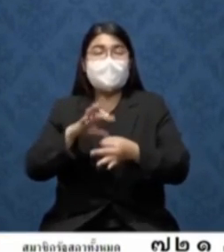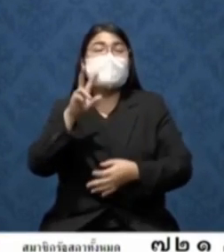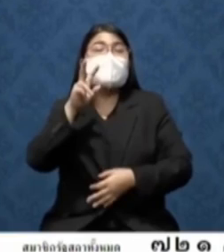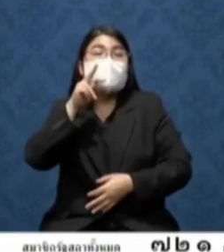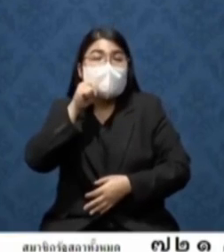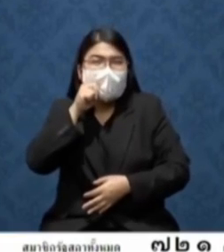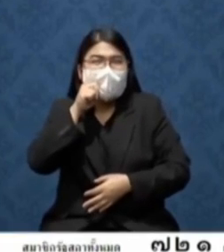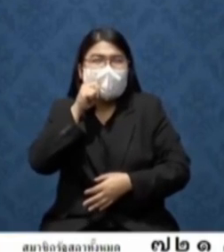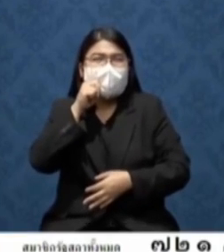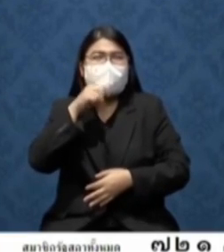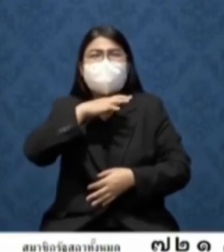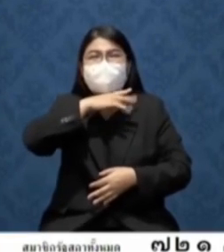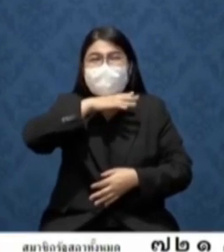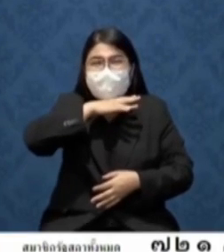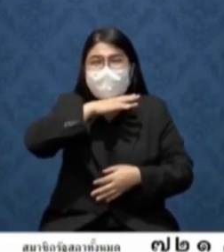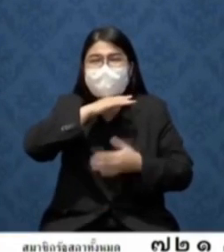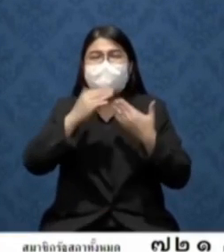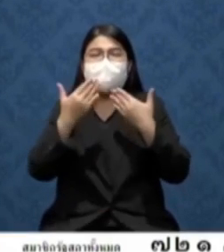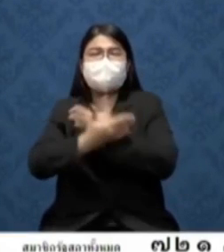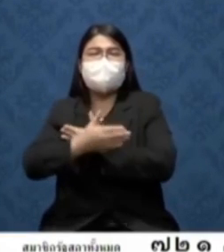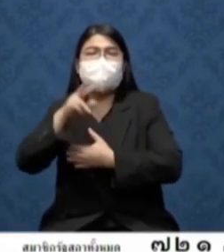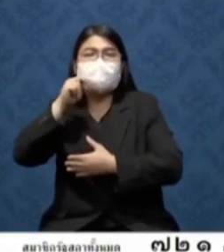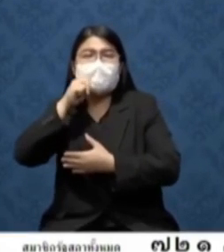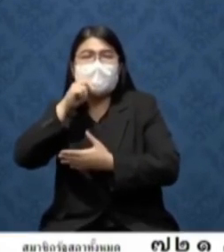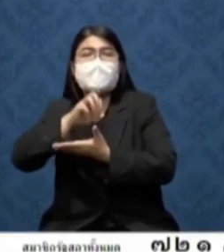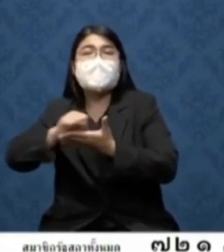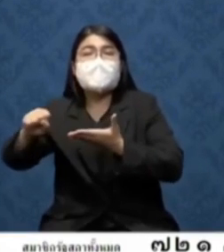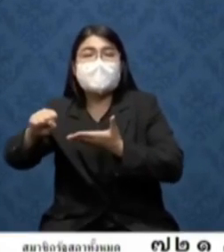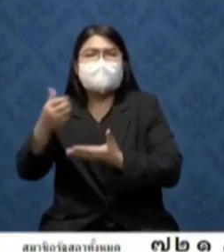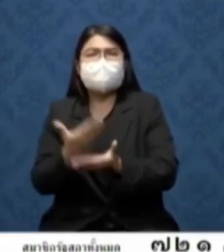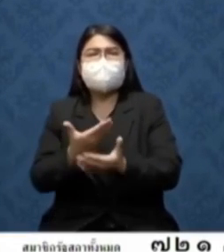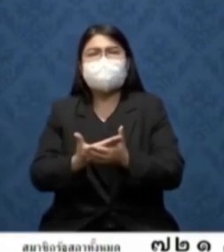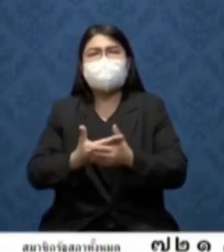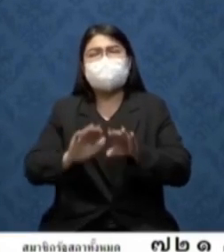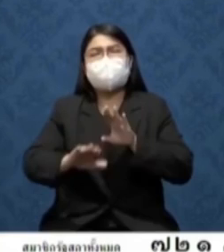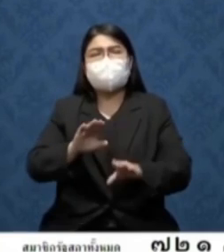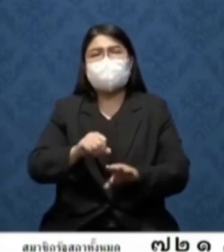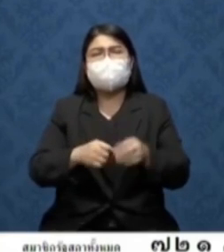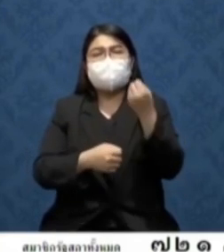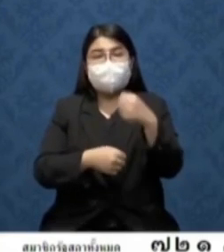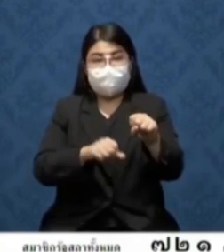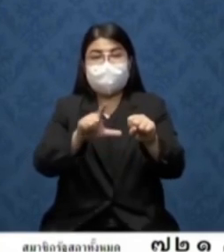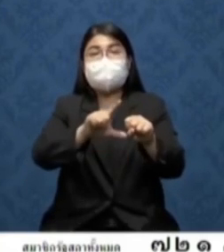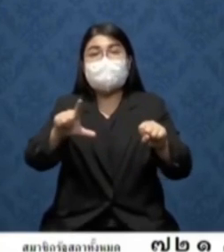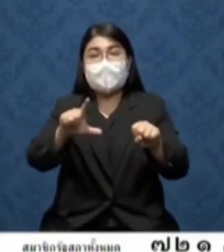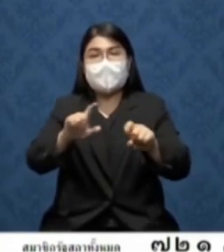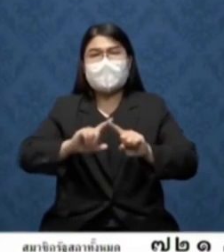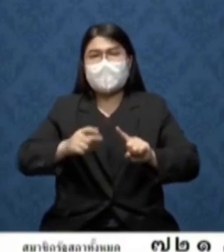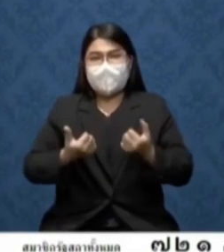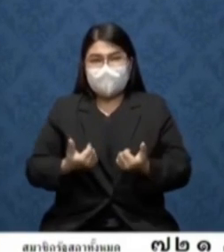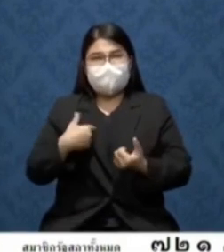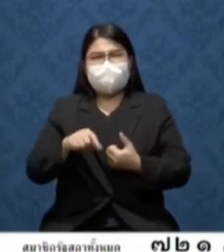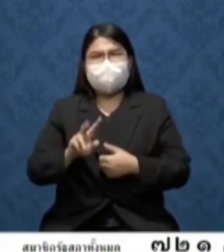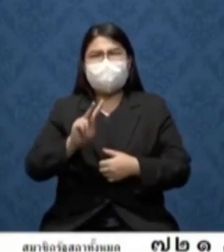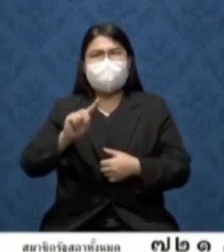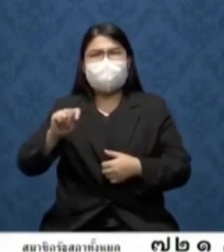อาดมีคุณภาพได้ต้องใช้เงินประมาณ10ล้านบาทซึ่งอบต.ทั่วไปในประเทศไทยมีงบลงทุนเพียง 2-3 ล้าน